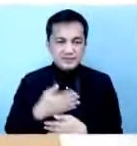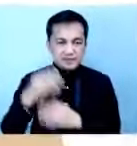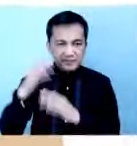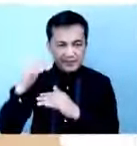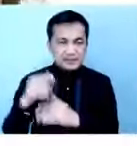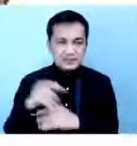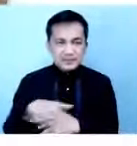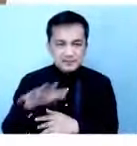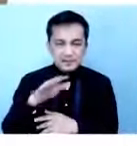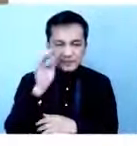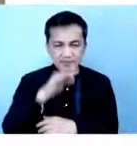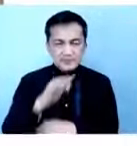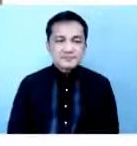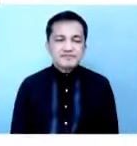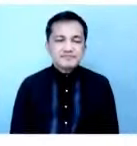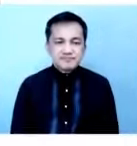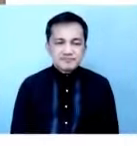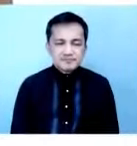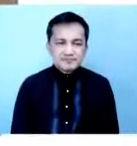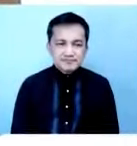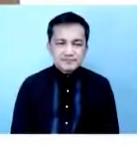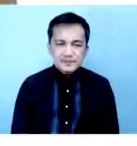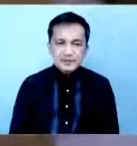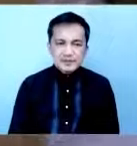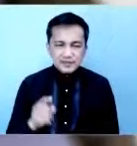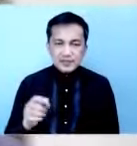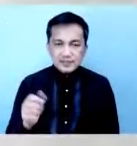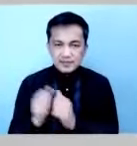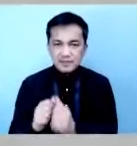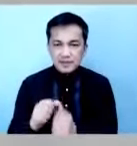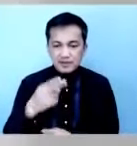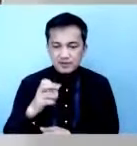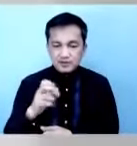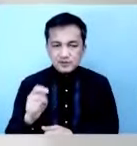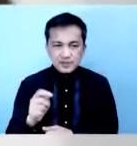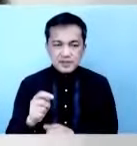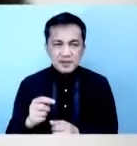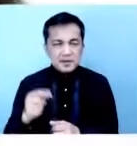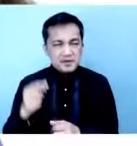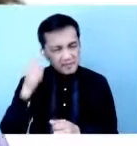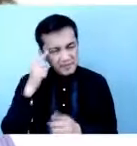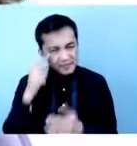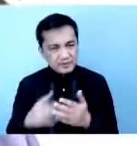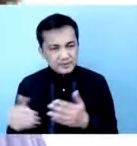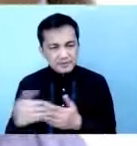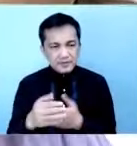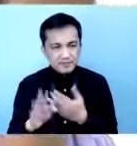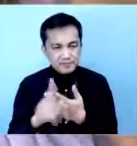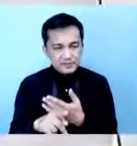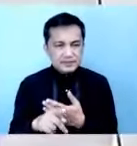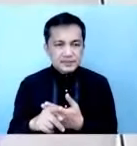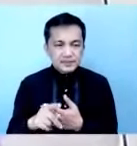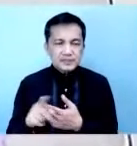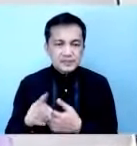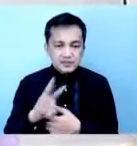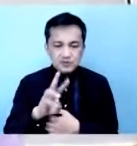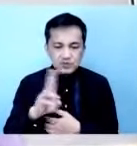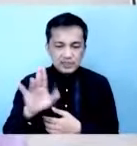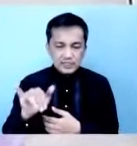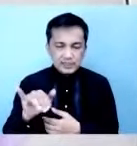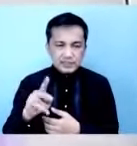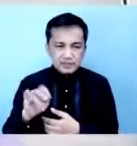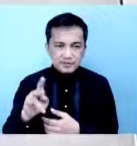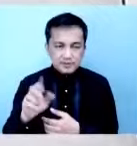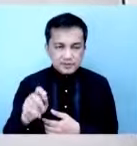para sa mga Pilipino. Ang magsisilbing co-host sa much-anticipated Balik Kapatid Show ni Kuya Willie Revillame,